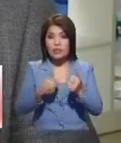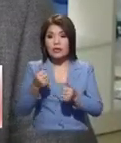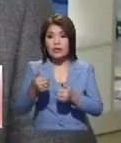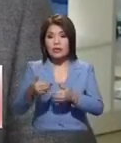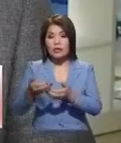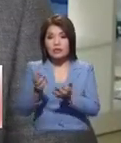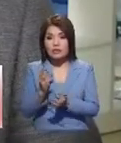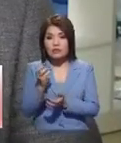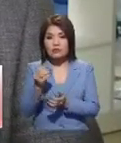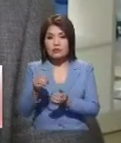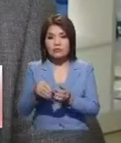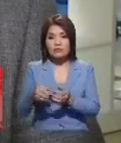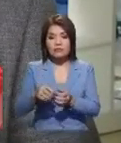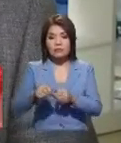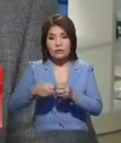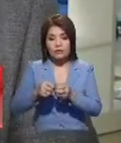ұстап жүреді.